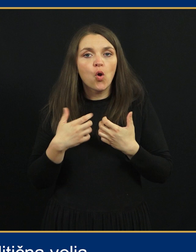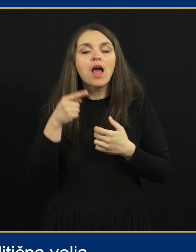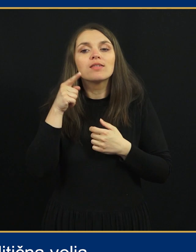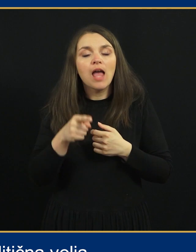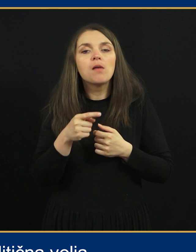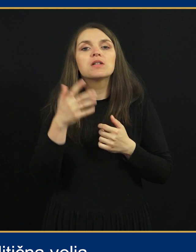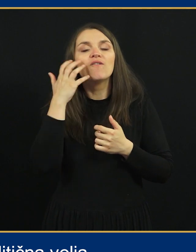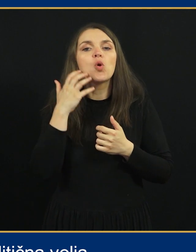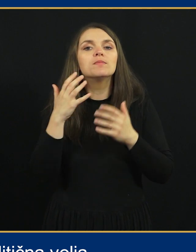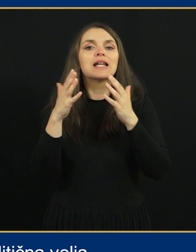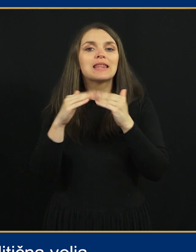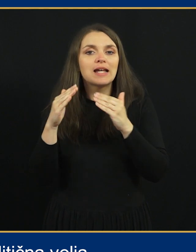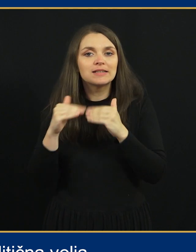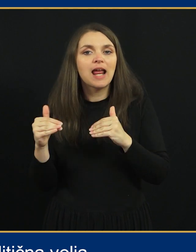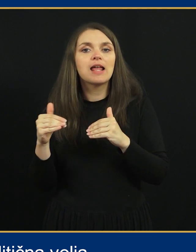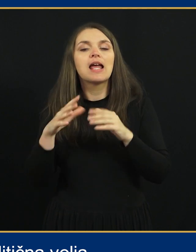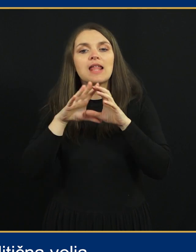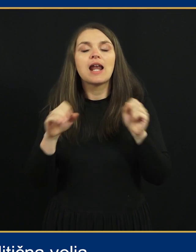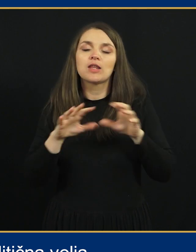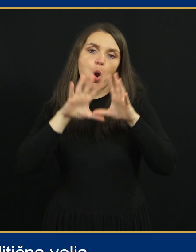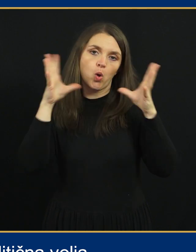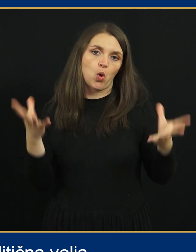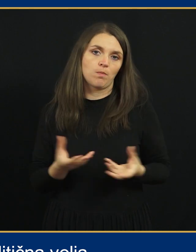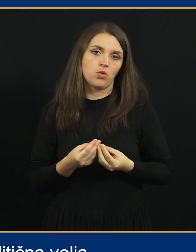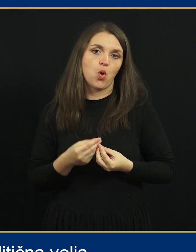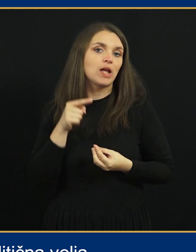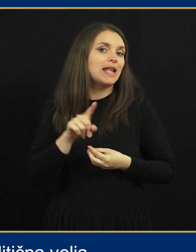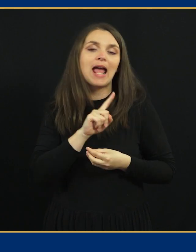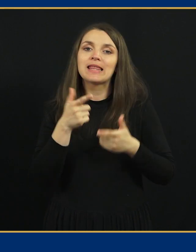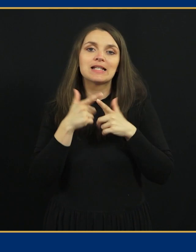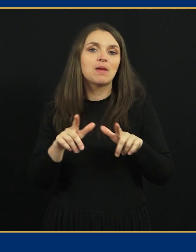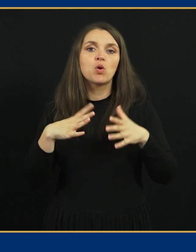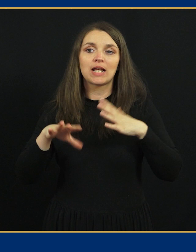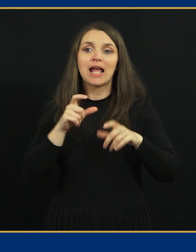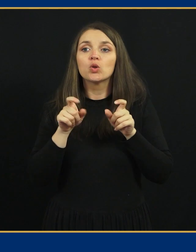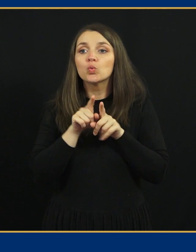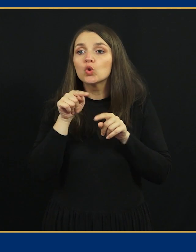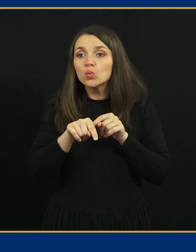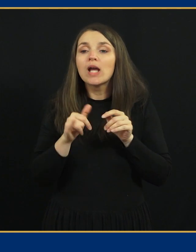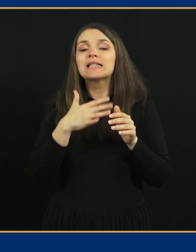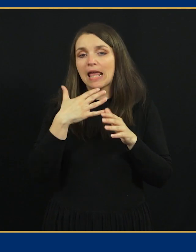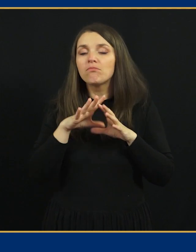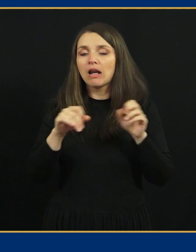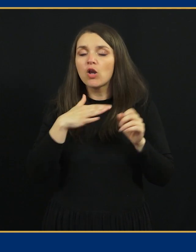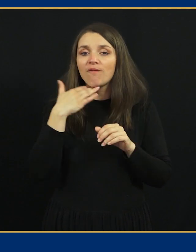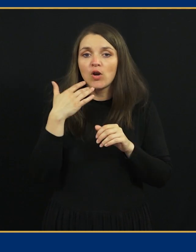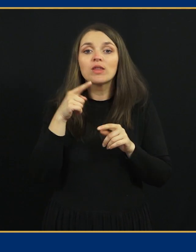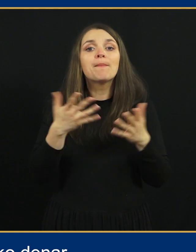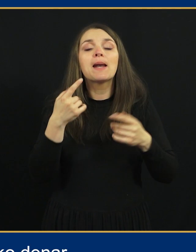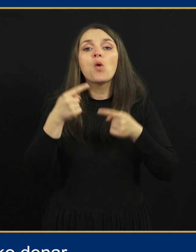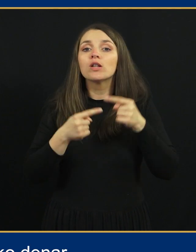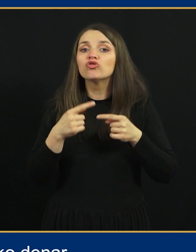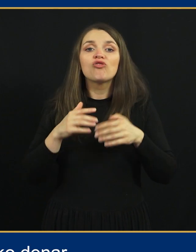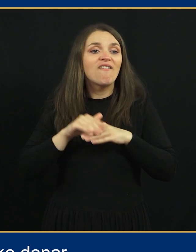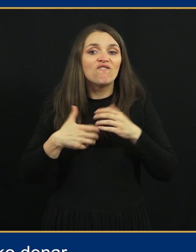politična volja, tam se v romskih naseljih naredilo ogromno. Tega ne smemo zanikati, kajti tudi tu se je naredilo. Tam,